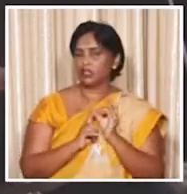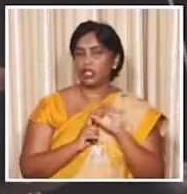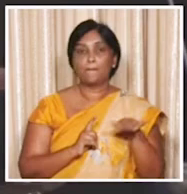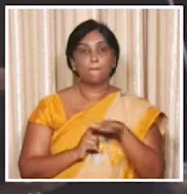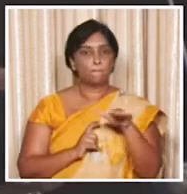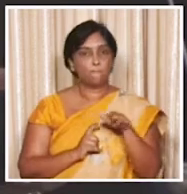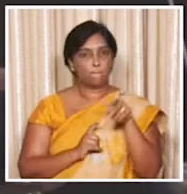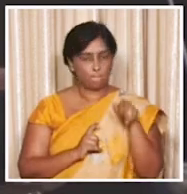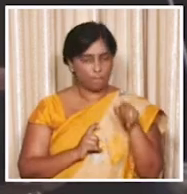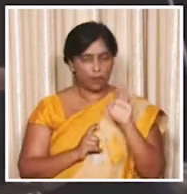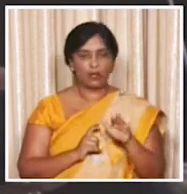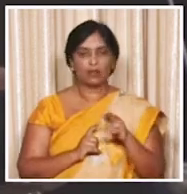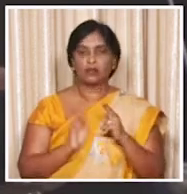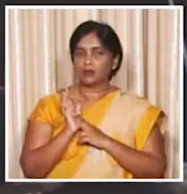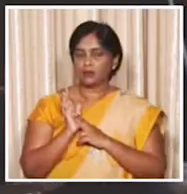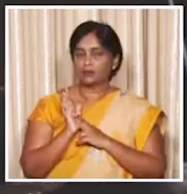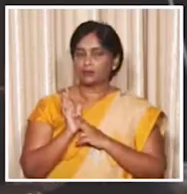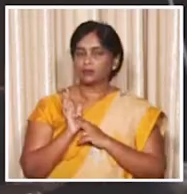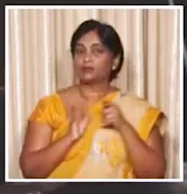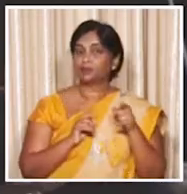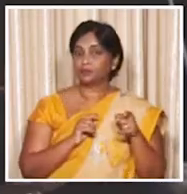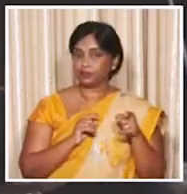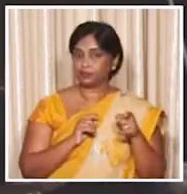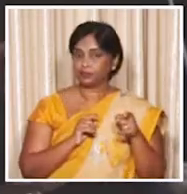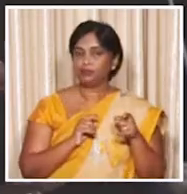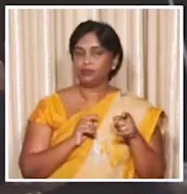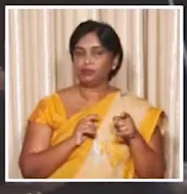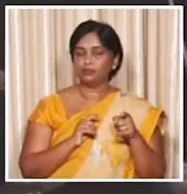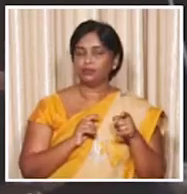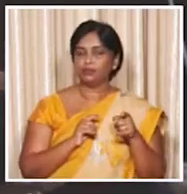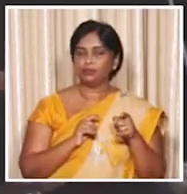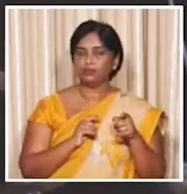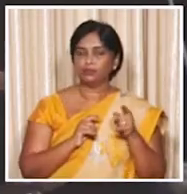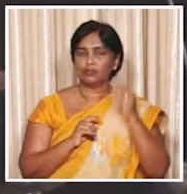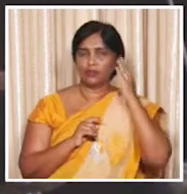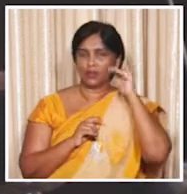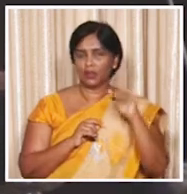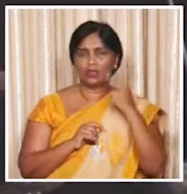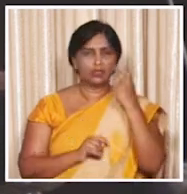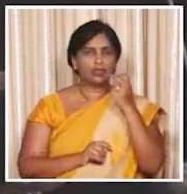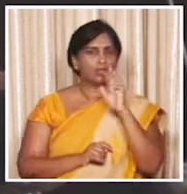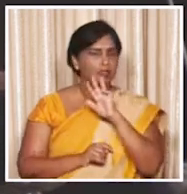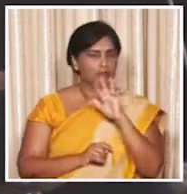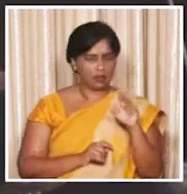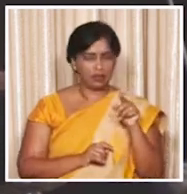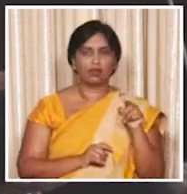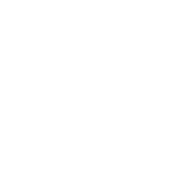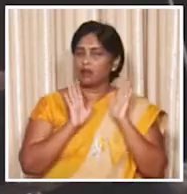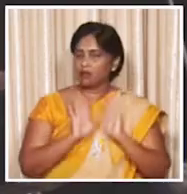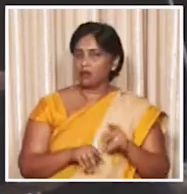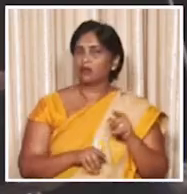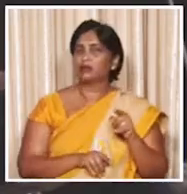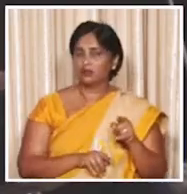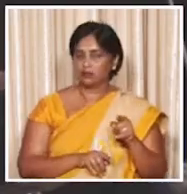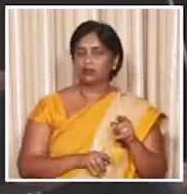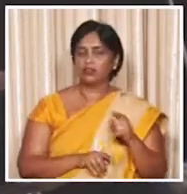பண்ணை ஊற்றுப்புலம் கிளிநொச்சியைச் சேர்ந்த செல்வி டிலான் ரவிச்சந்திரன் அவர்கள் 2019 நடைபெற்ற காப்போத்த உயர்தர பரீட்சையில் கணித பிரிவில்